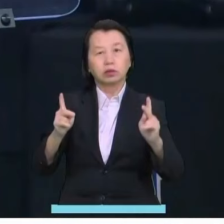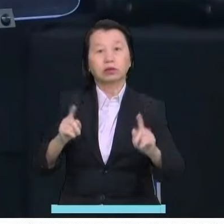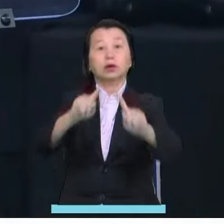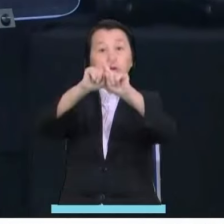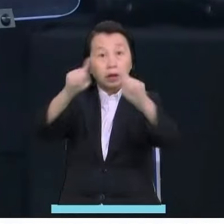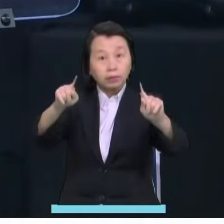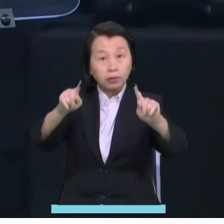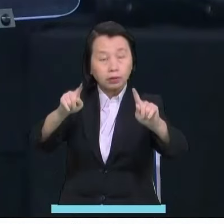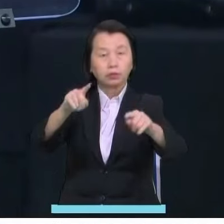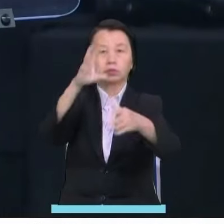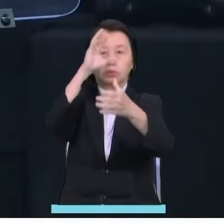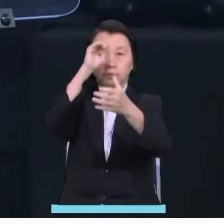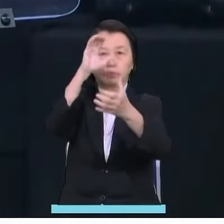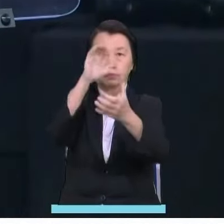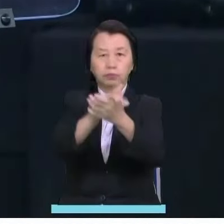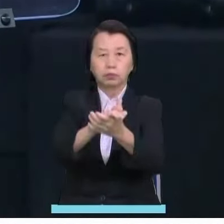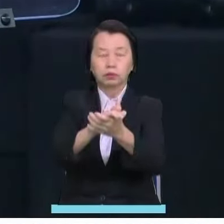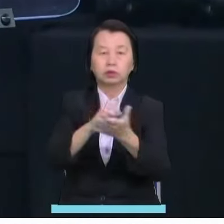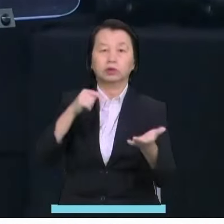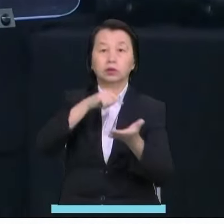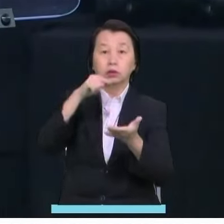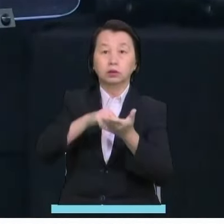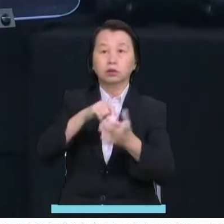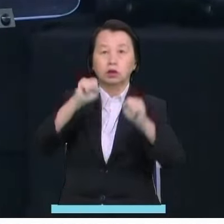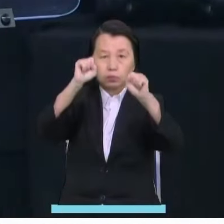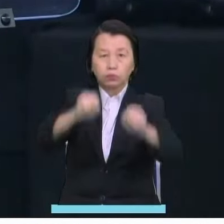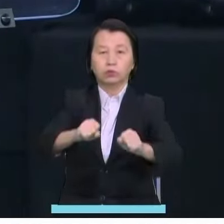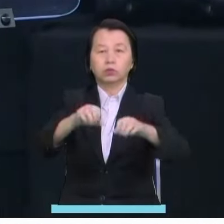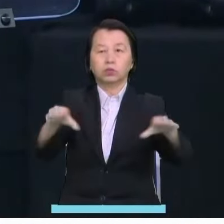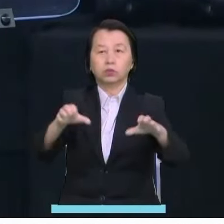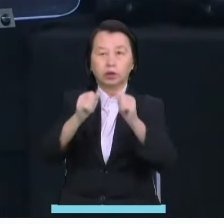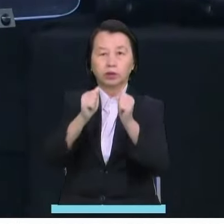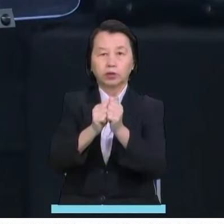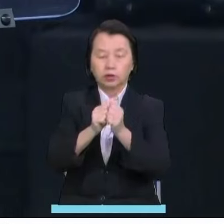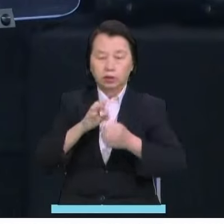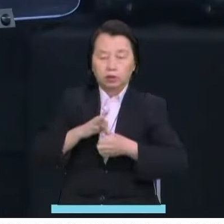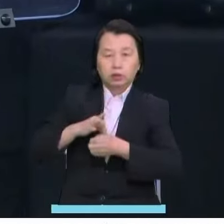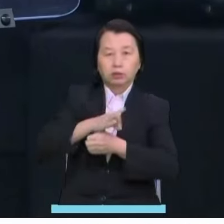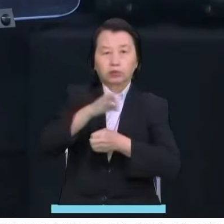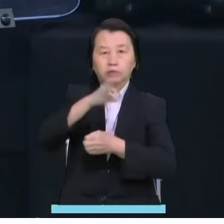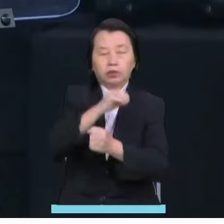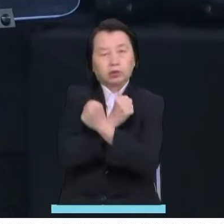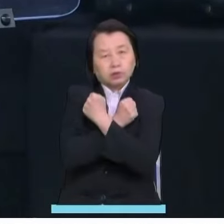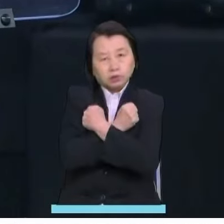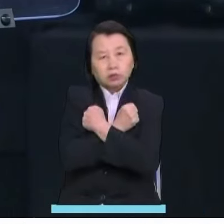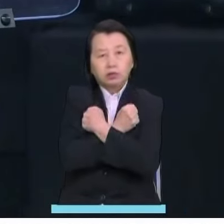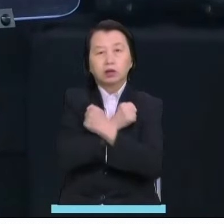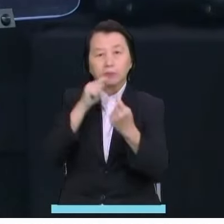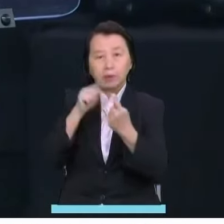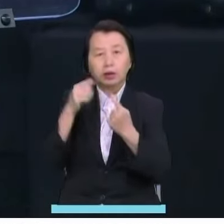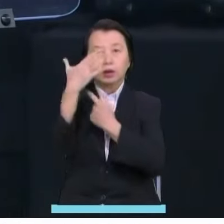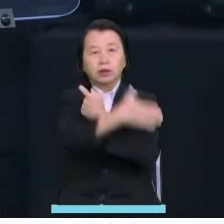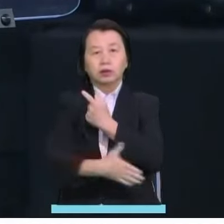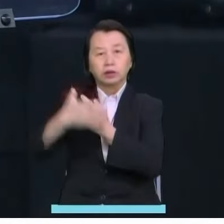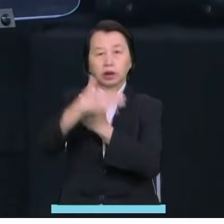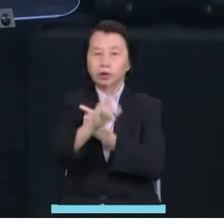Tetapi percayalah, ini semua dapat dilakukan dengan semangat kecintaan kepada